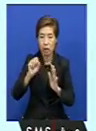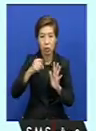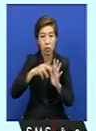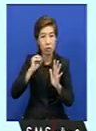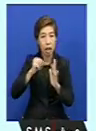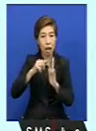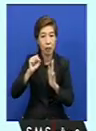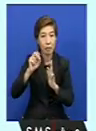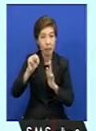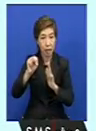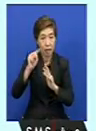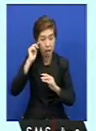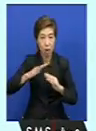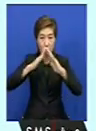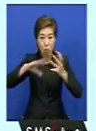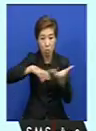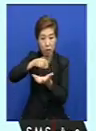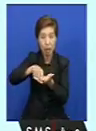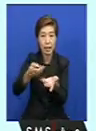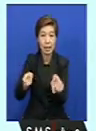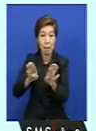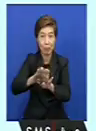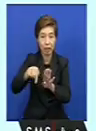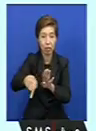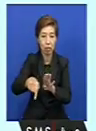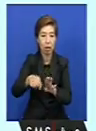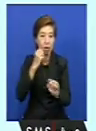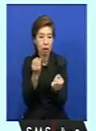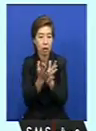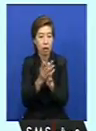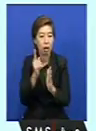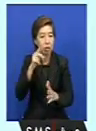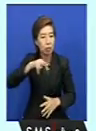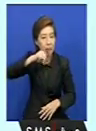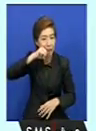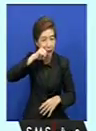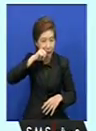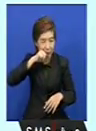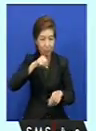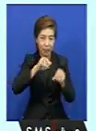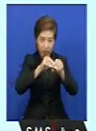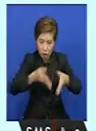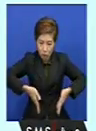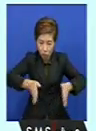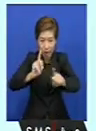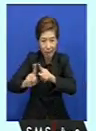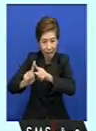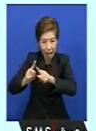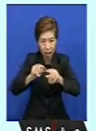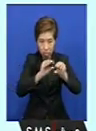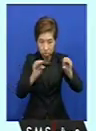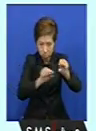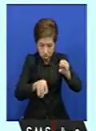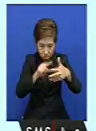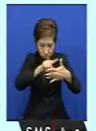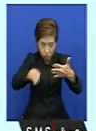ะครับปิดปรับปรุงจะทำให้พื้นที่ต่อไปนี้น้ำไหลอ่อนถนนสวรรคโลกถนนนครส